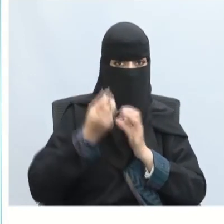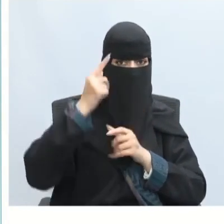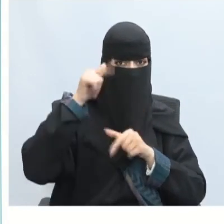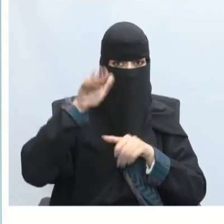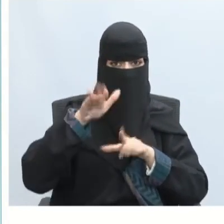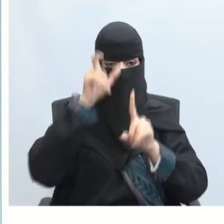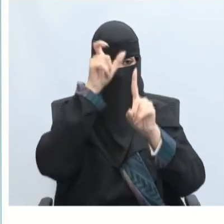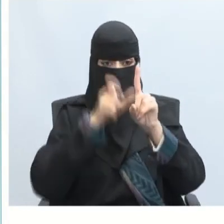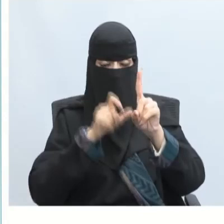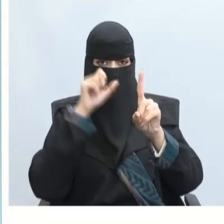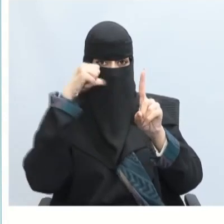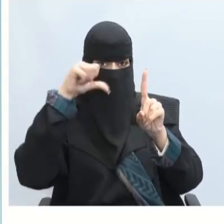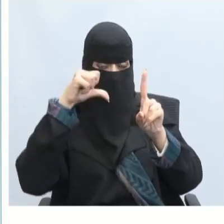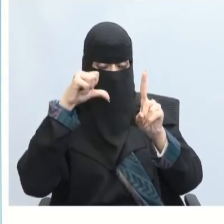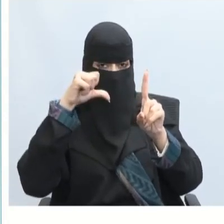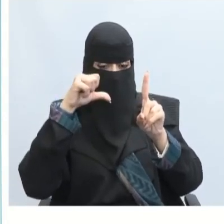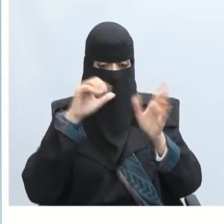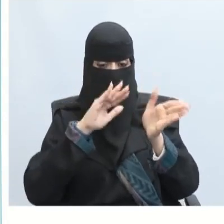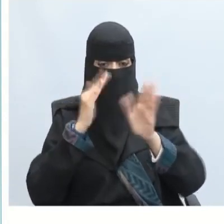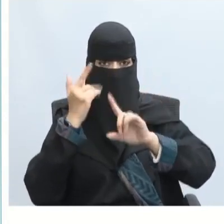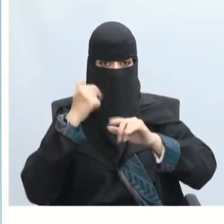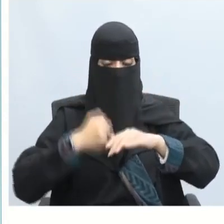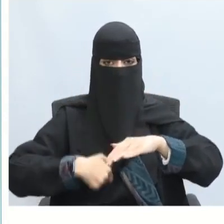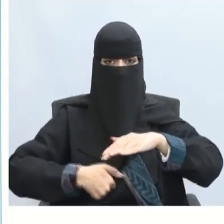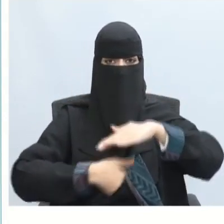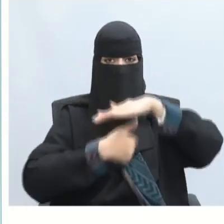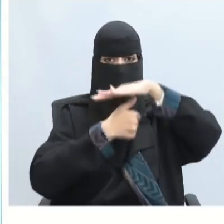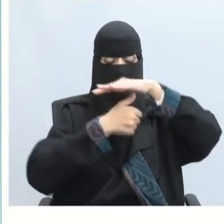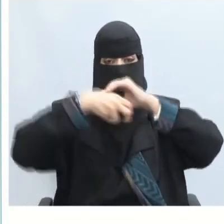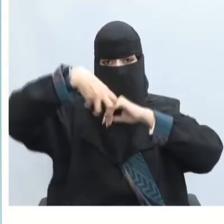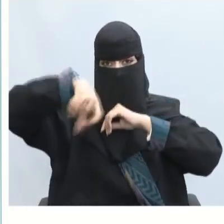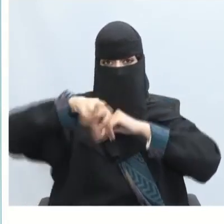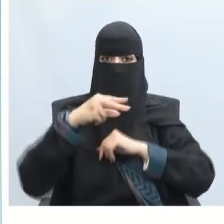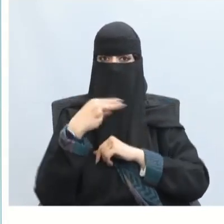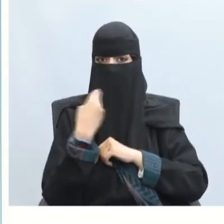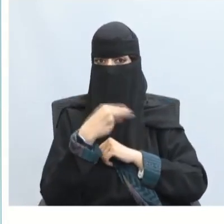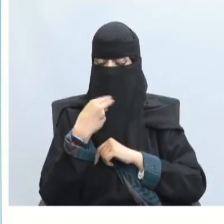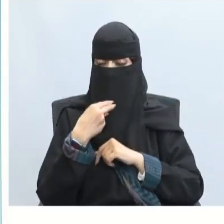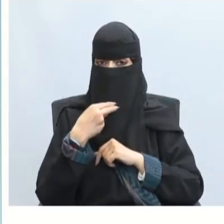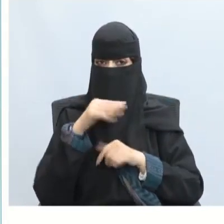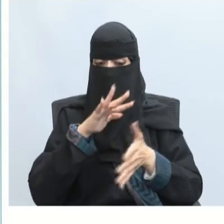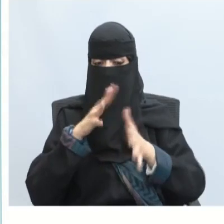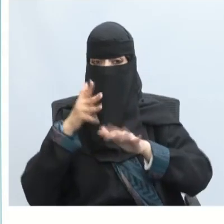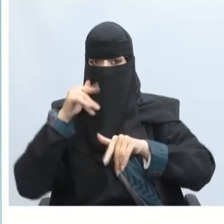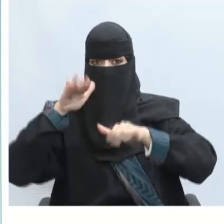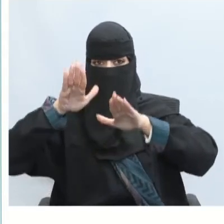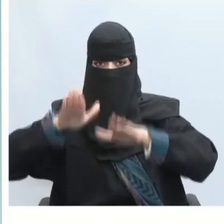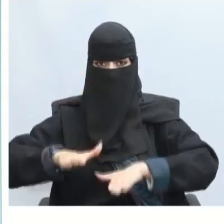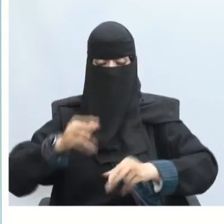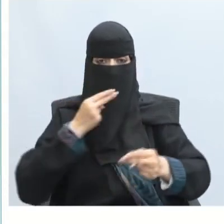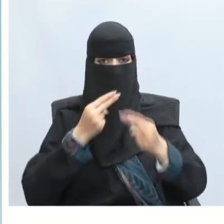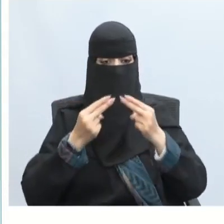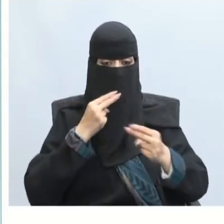من الوزير او رئيس الجهاز الحكومي او مجلس